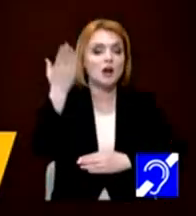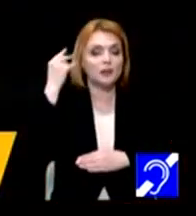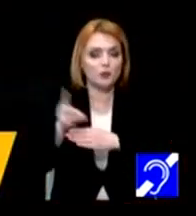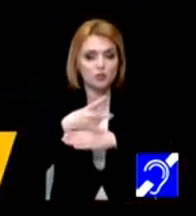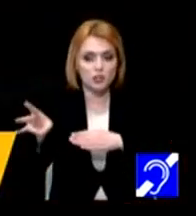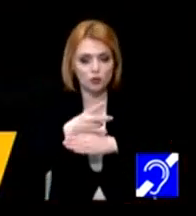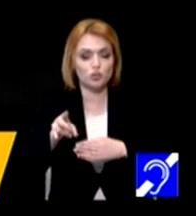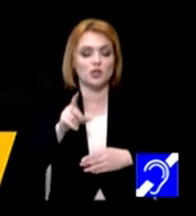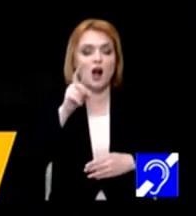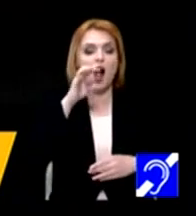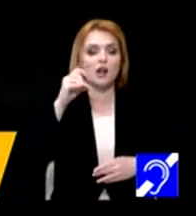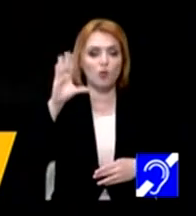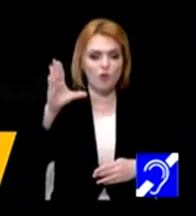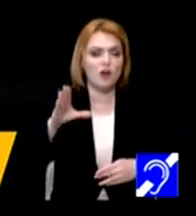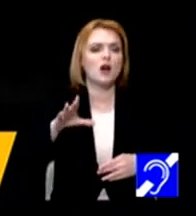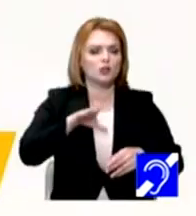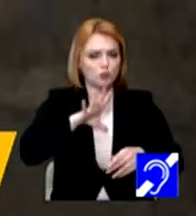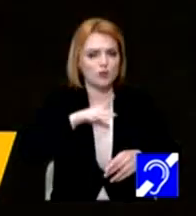fie bombardat intens de armata rusă.